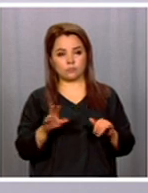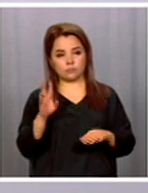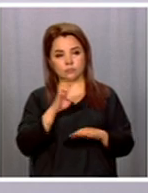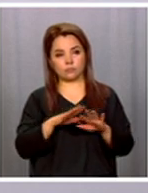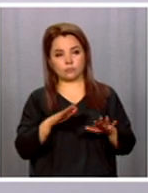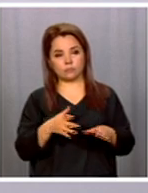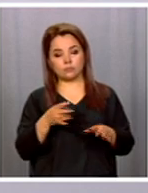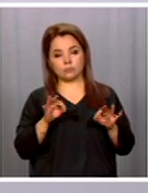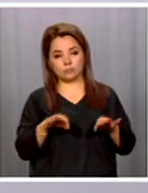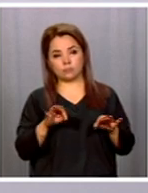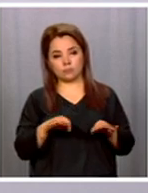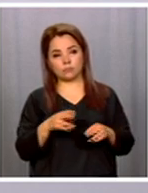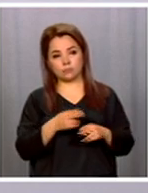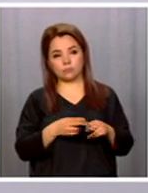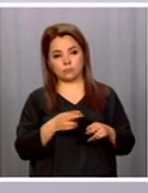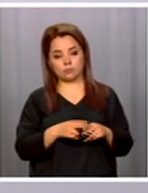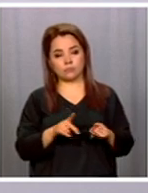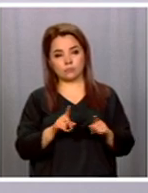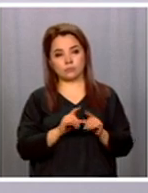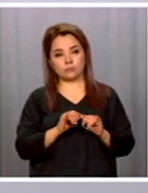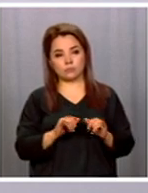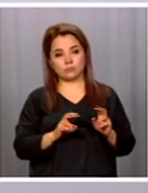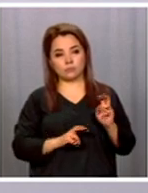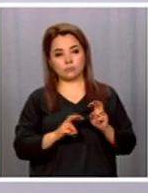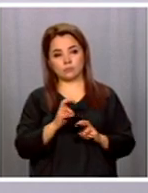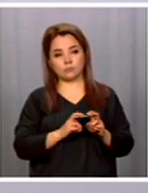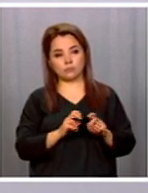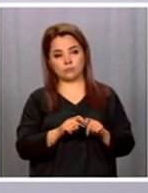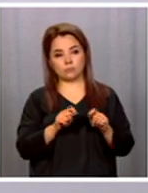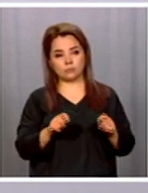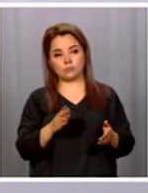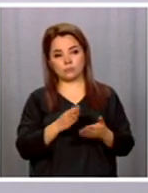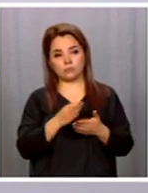металдарды екінші қайтара өңдеуге көшу үстінде қазір кезеңде.